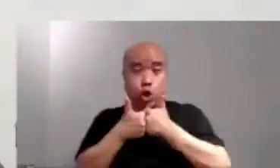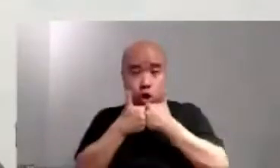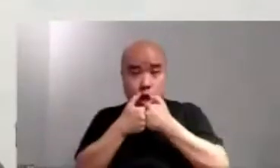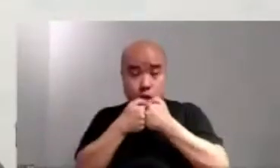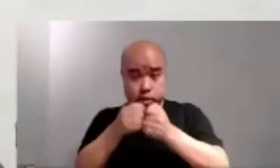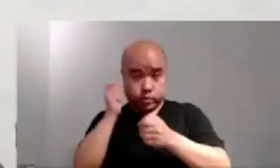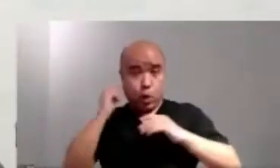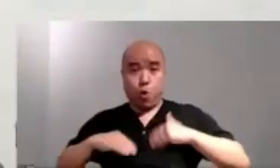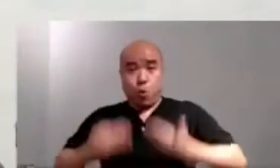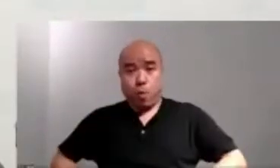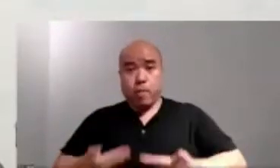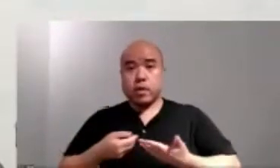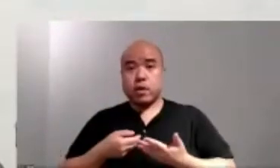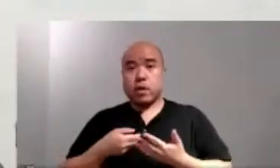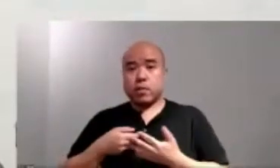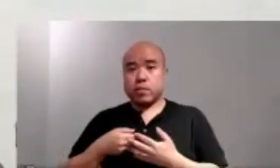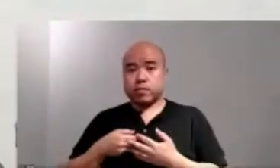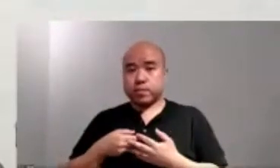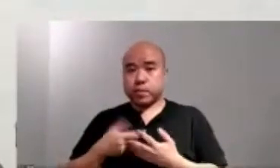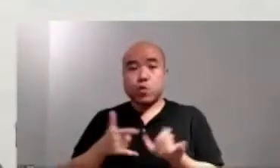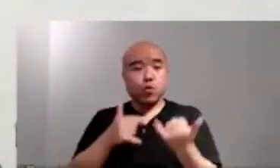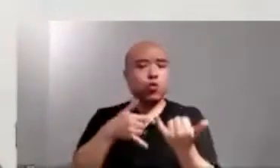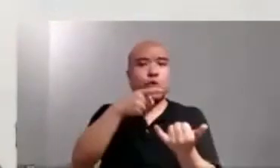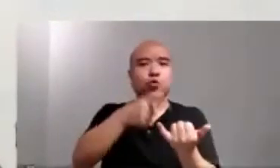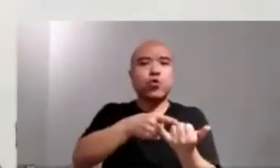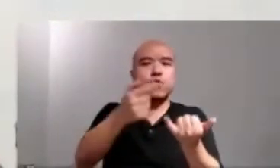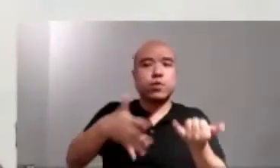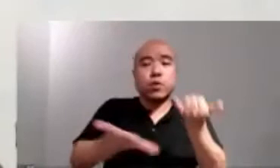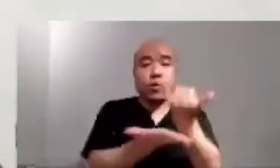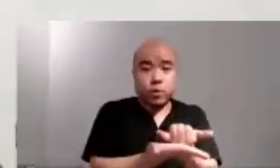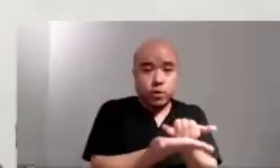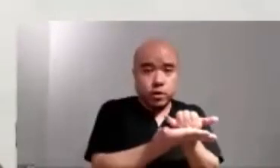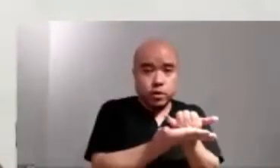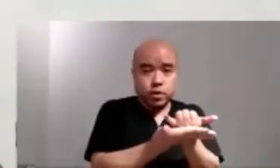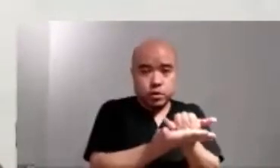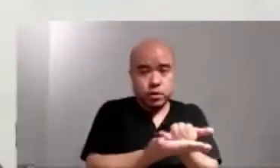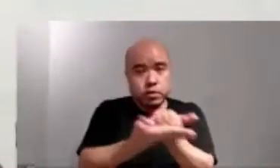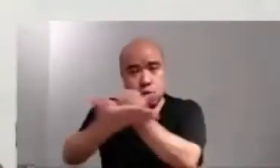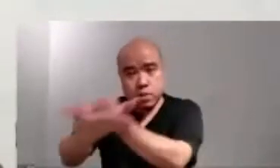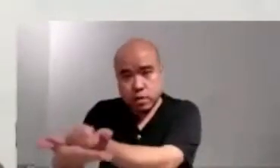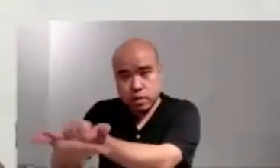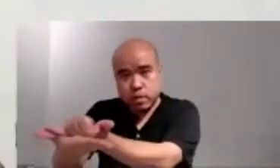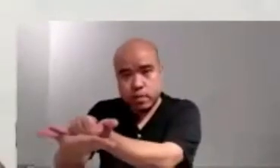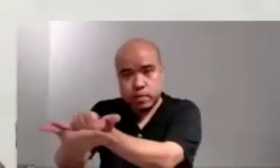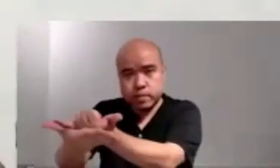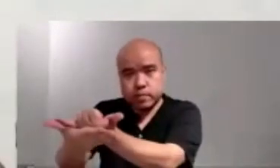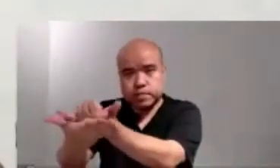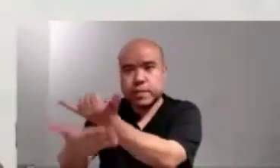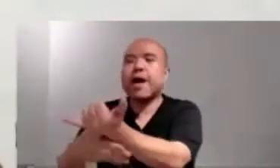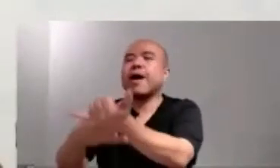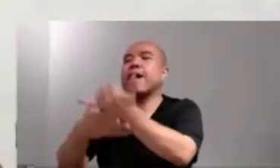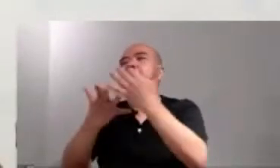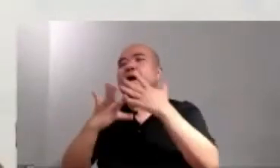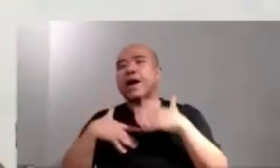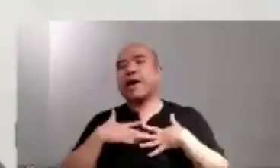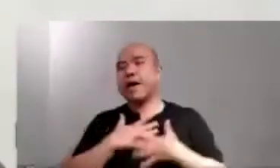個人士咧擔咗上去擔架床嗰度啦。咁我終於覺得唉鬆一口氣啦，終於可